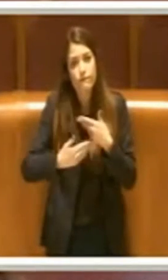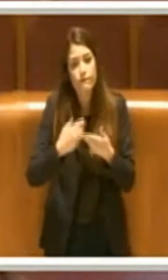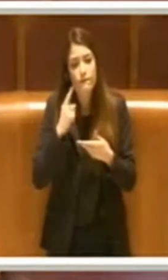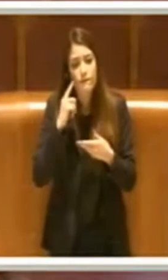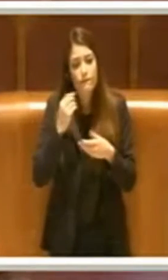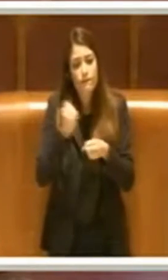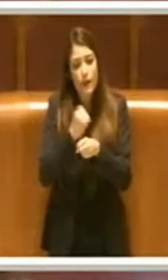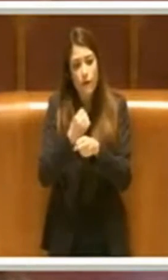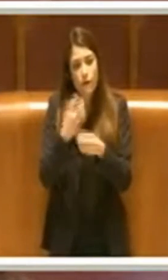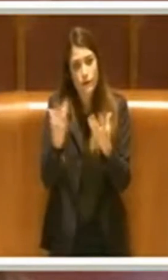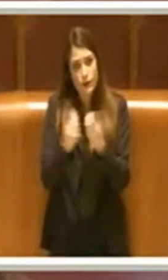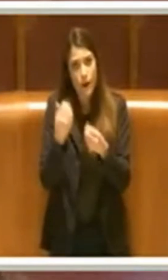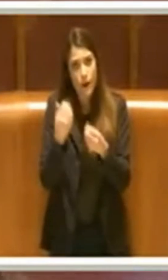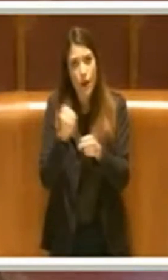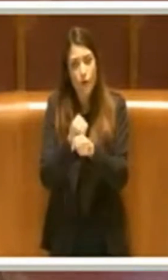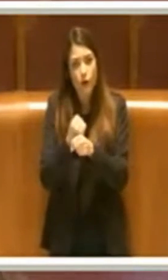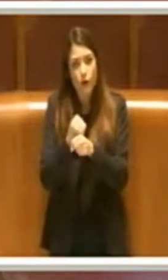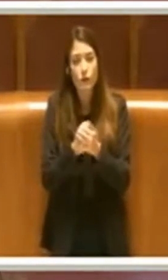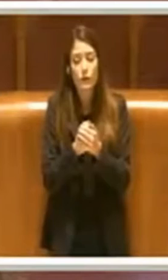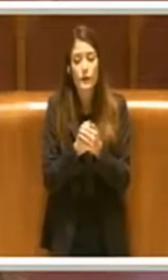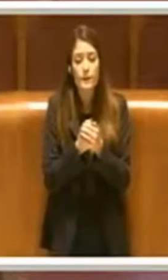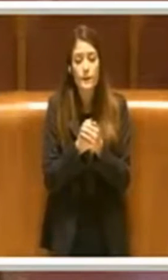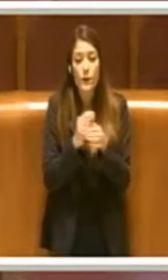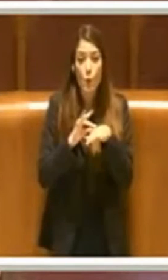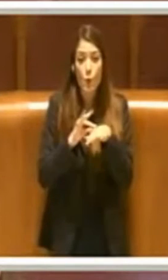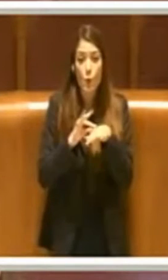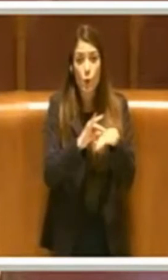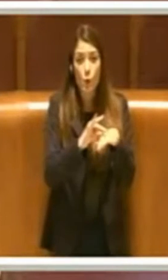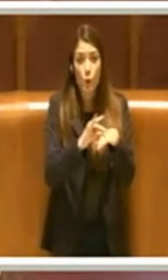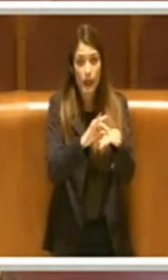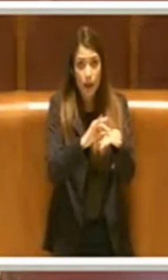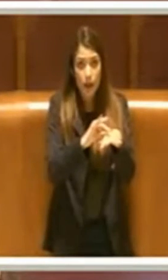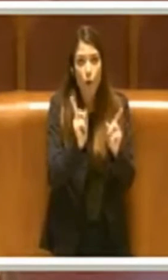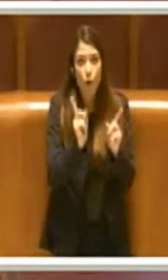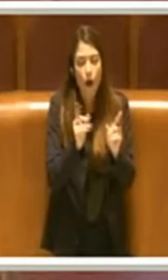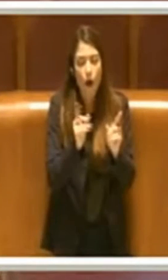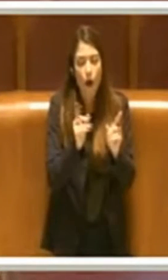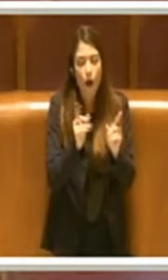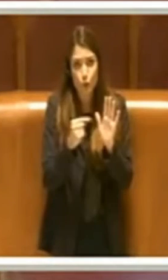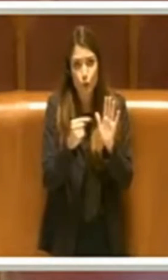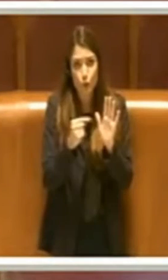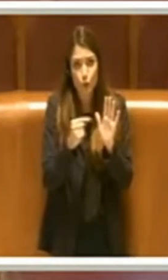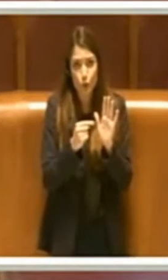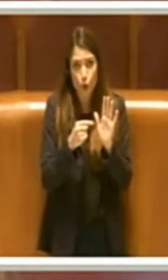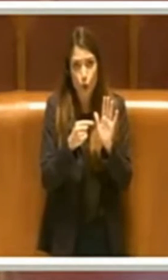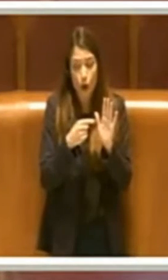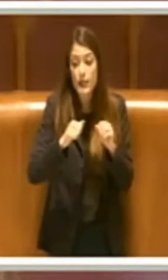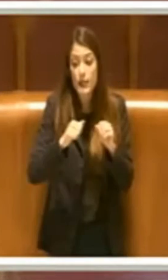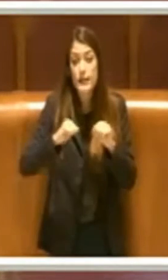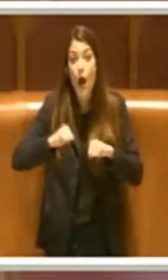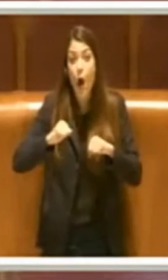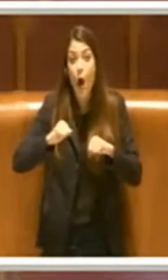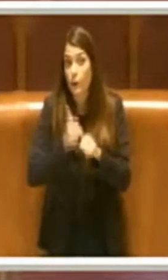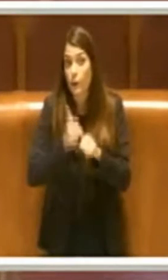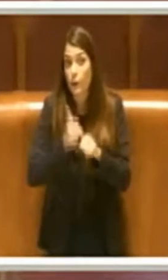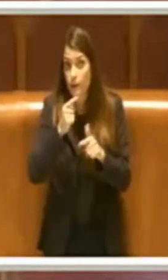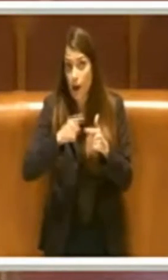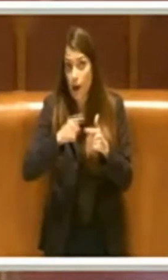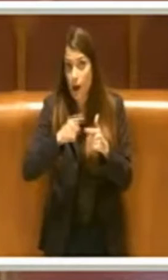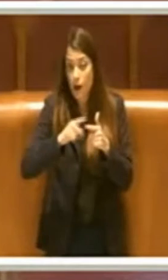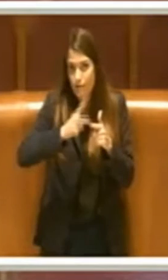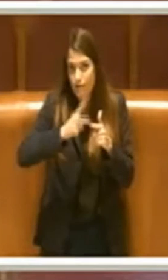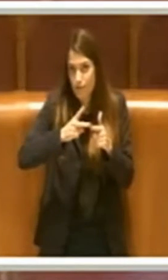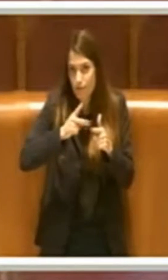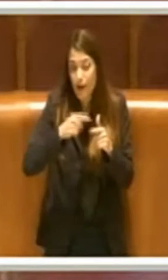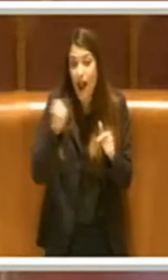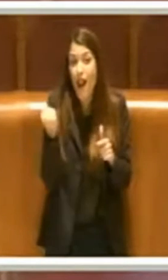Deve essere la Costituzione la nostra guida in questa battaglia. La salute prima di tutto, il lavoro e il